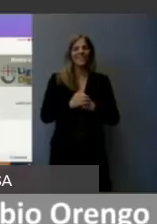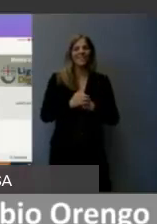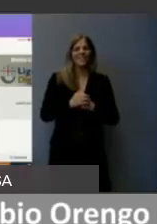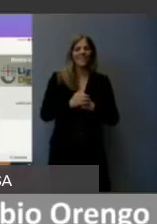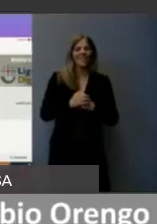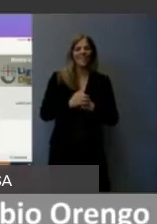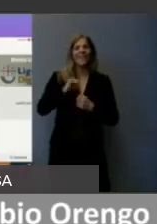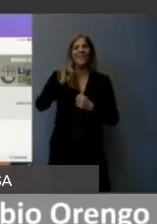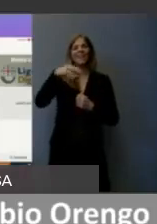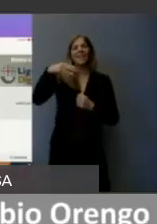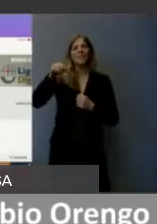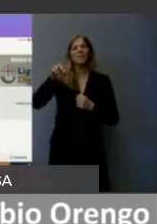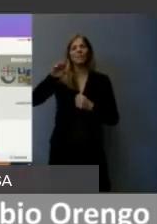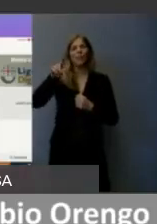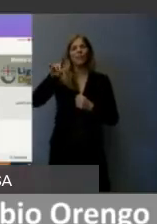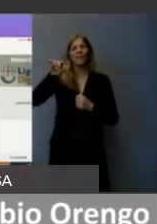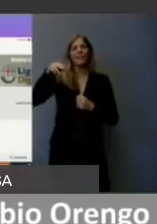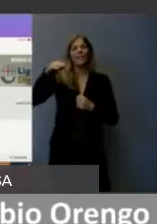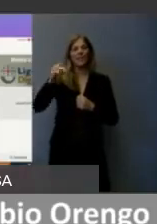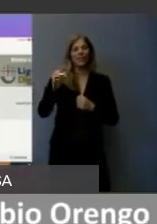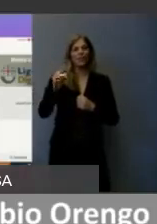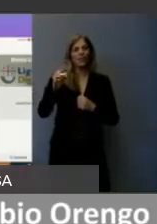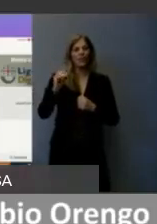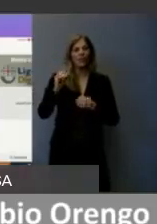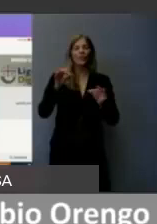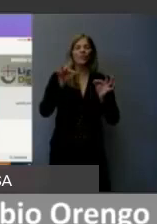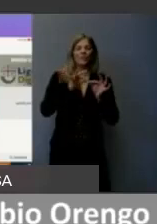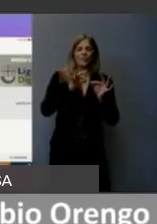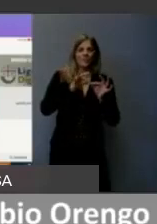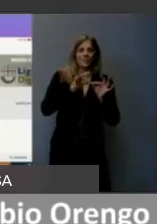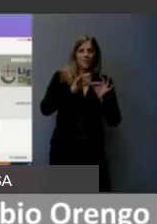Consigliere Mordino. Favorevole.